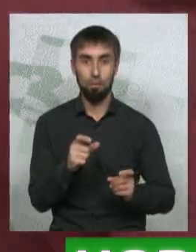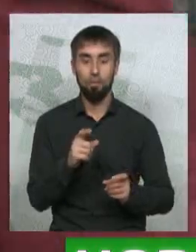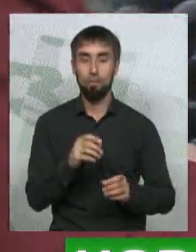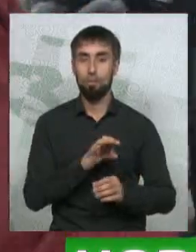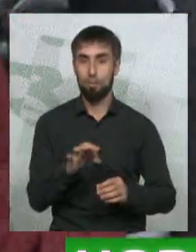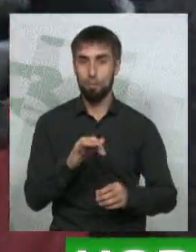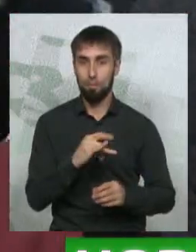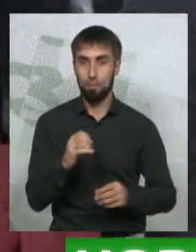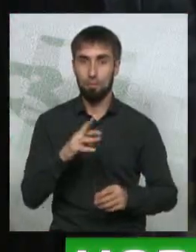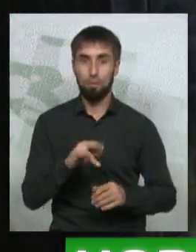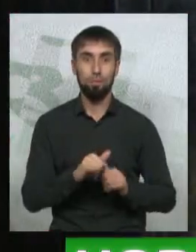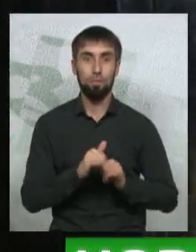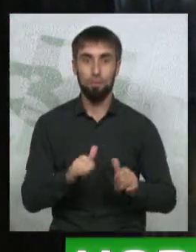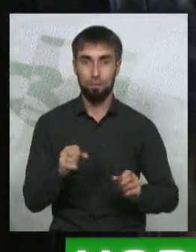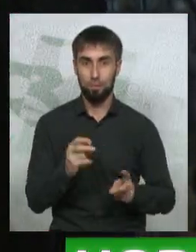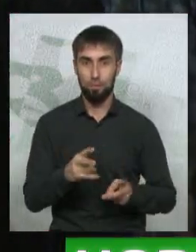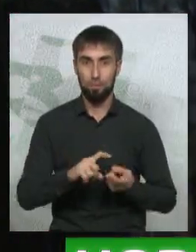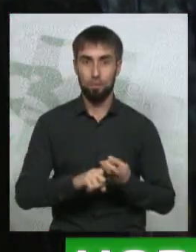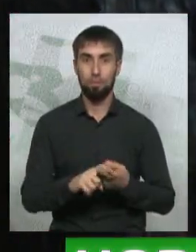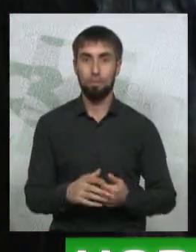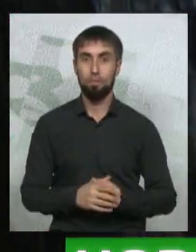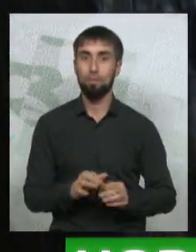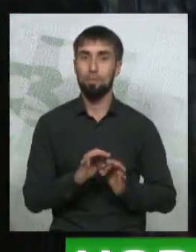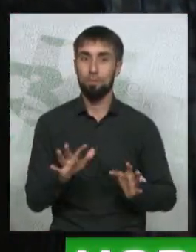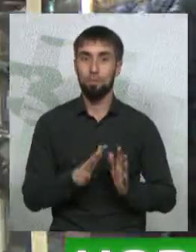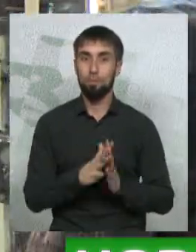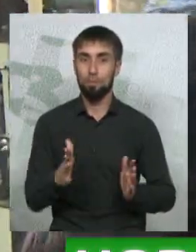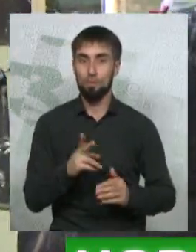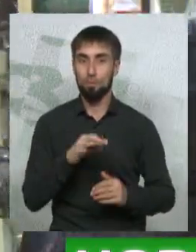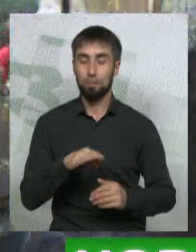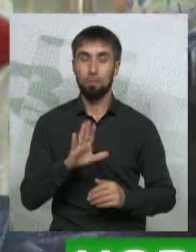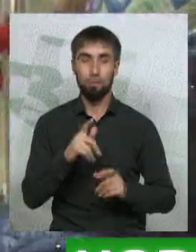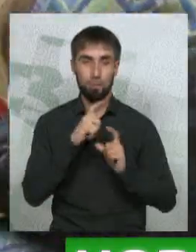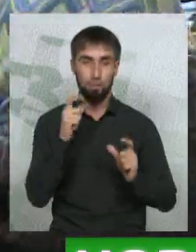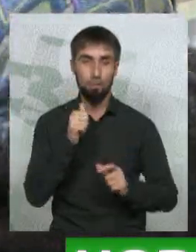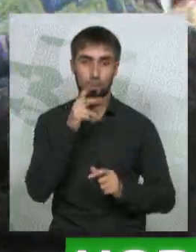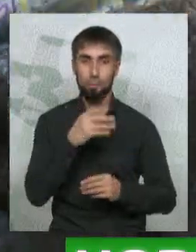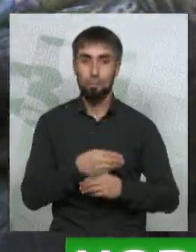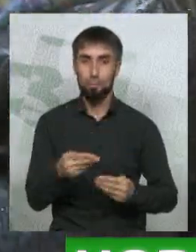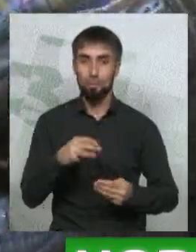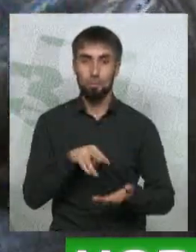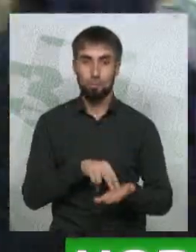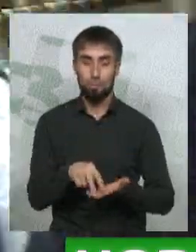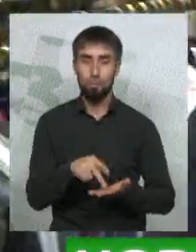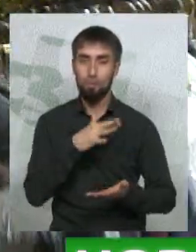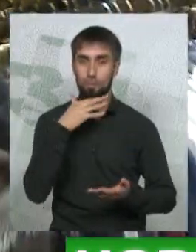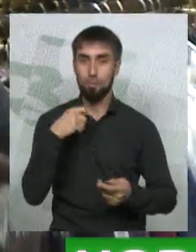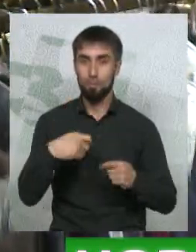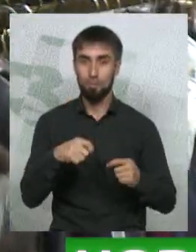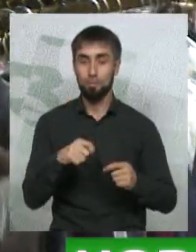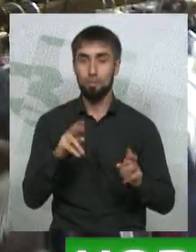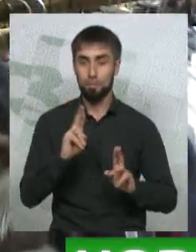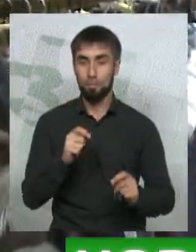Идеальные условия для распространения опасного вируса. Впрочем, большинство клиентов в масках, которые раздают при входе. Многие продавцы